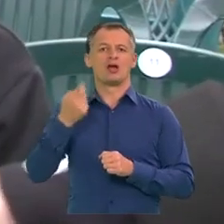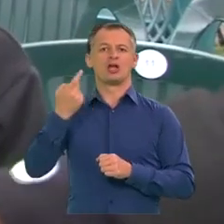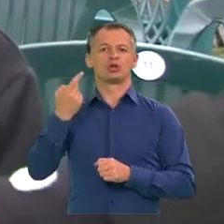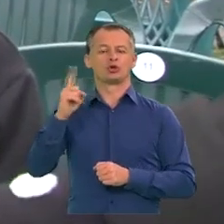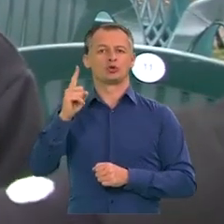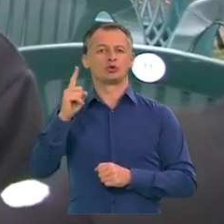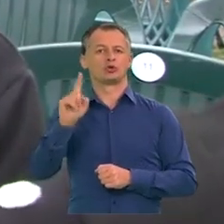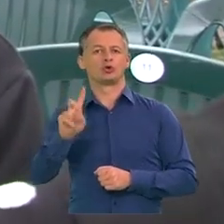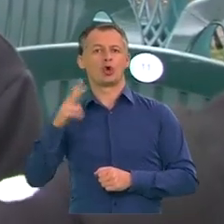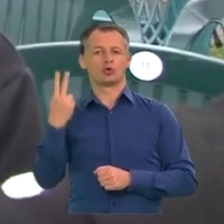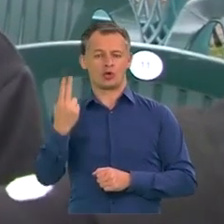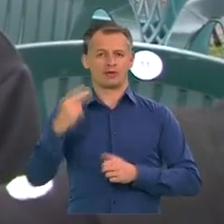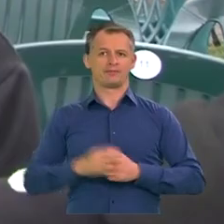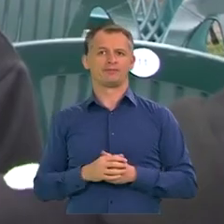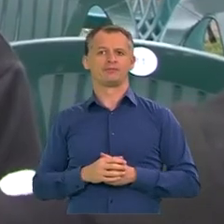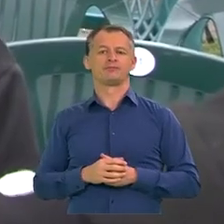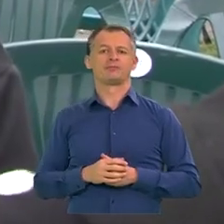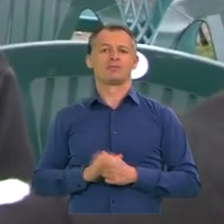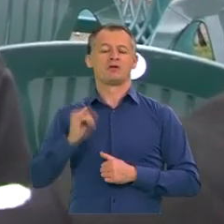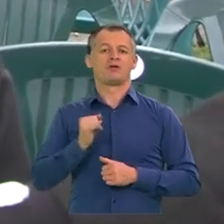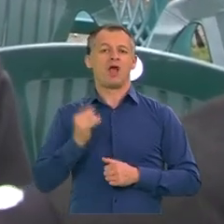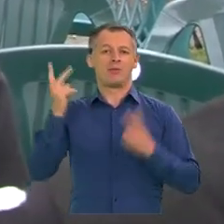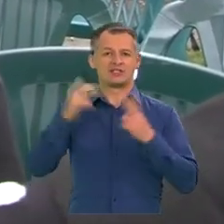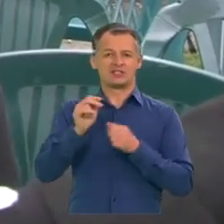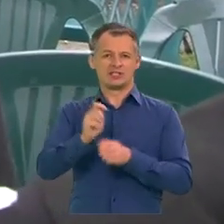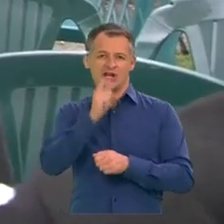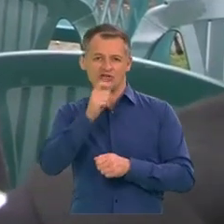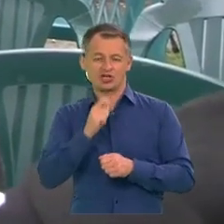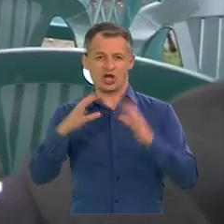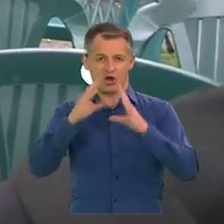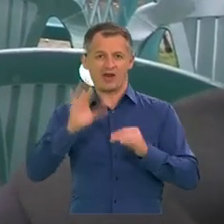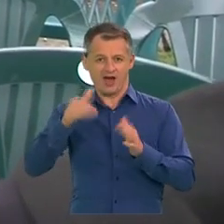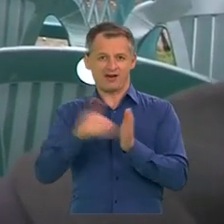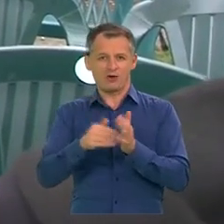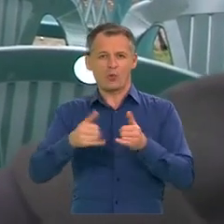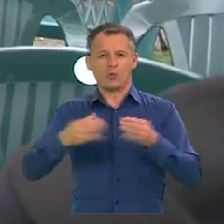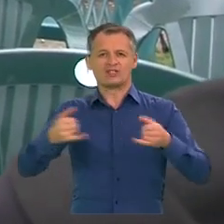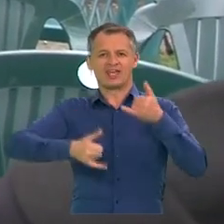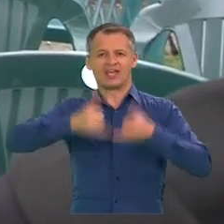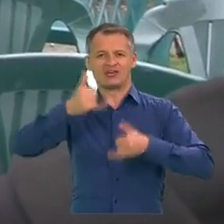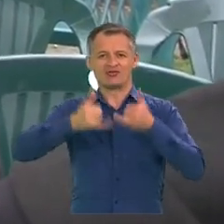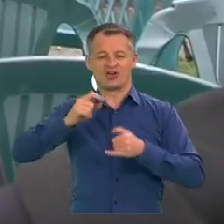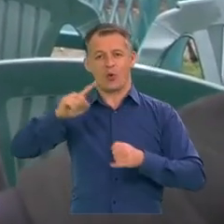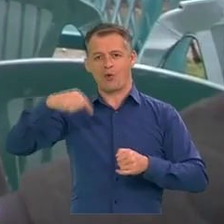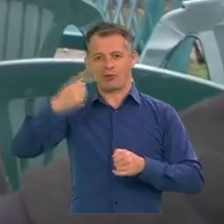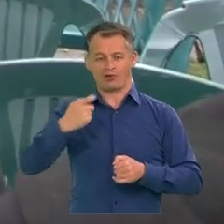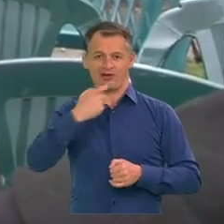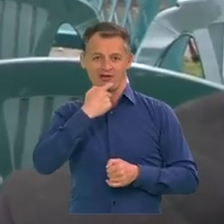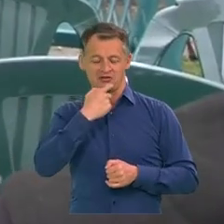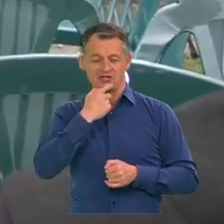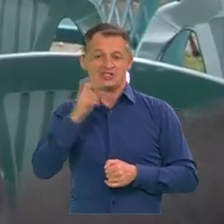este căutat. Acum am înțeles și de la știri că România are nevoie de mulți ingineri în următorii ani și sper să găsesc un loc de muncă cât mai